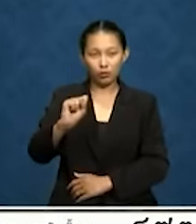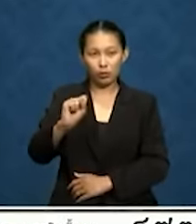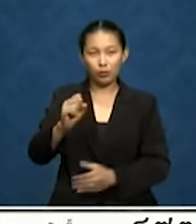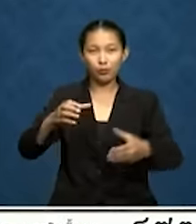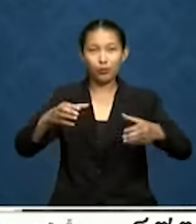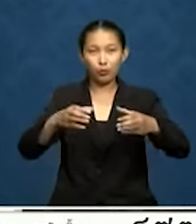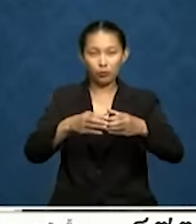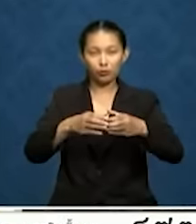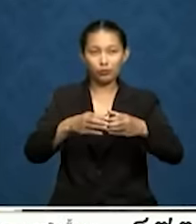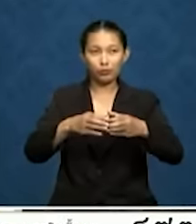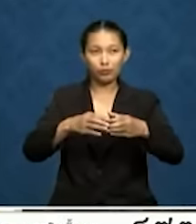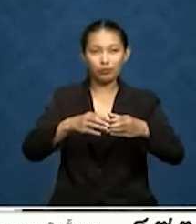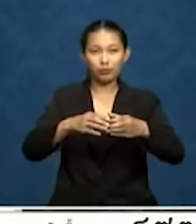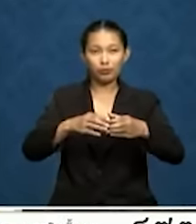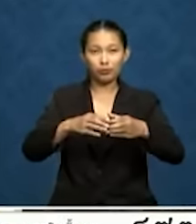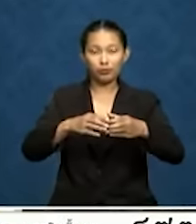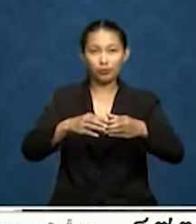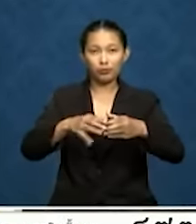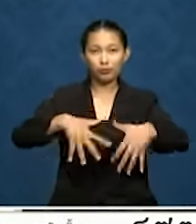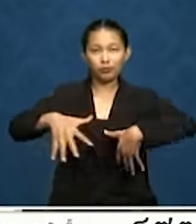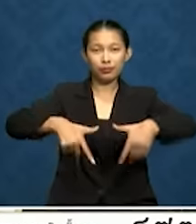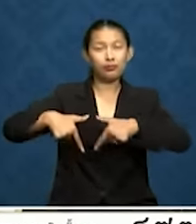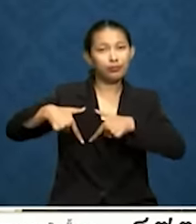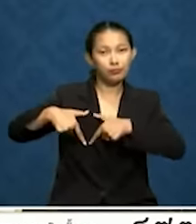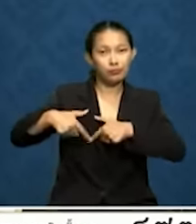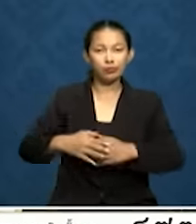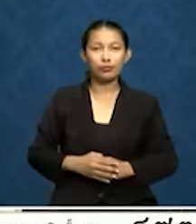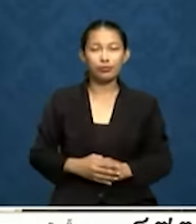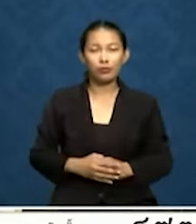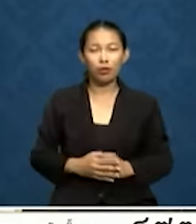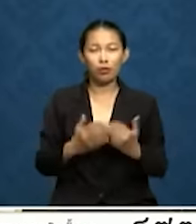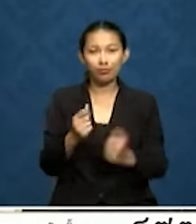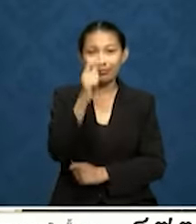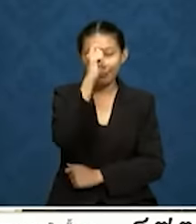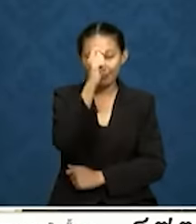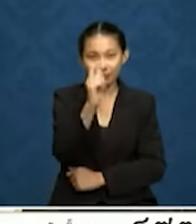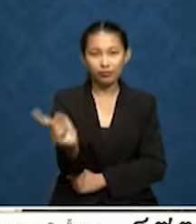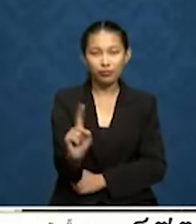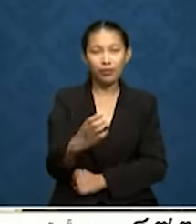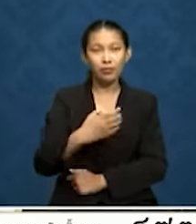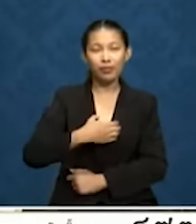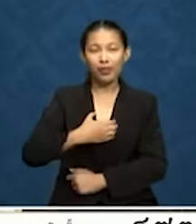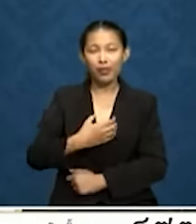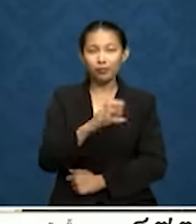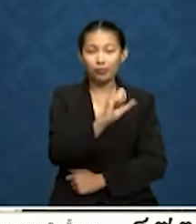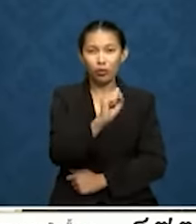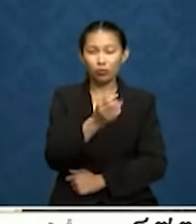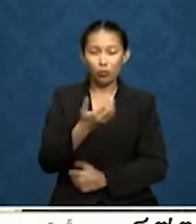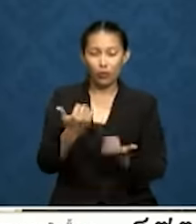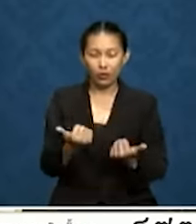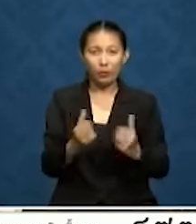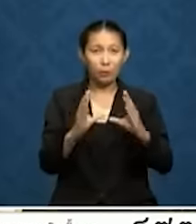ายชื่อพรรคประชาชนท่านประธานครับด้วยความเคารพนะครับผมคิดว่าอยากจะให้สภาของเราเดินได้อย่